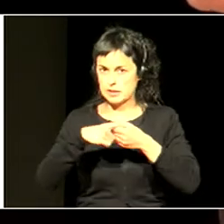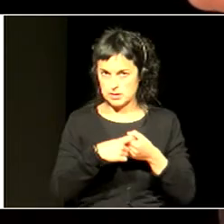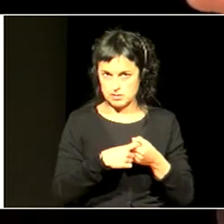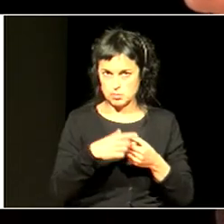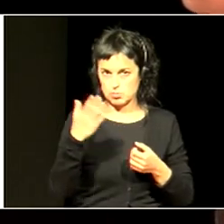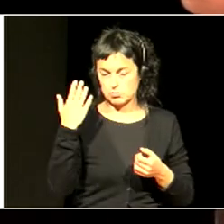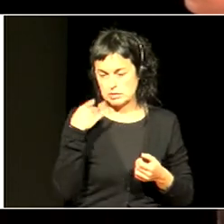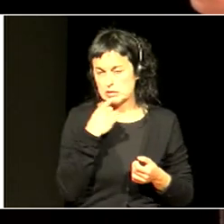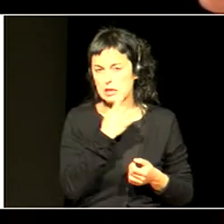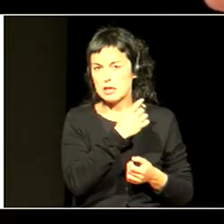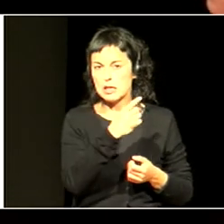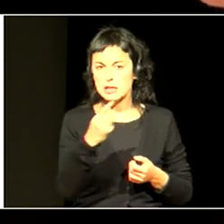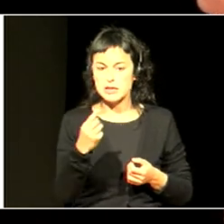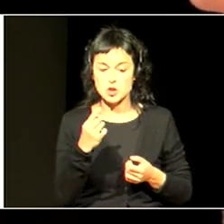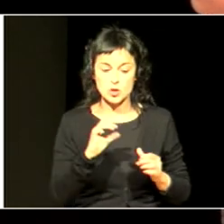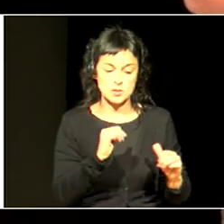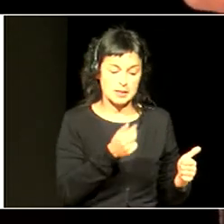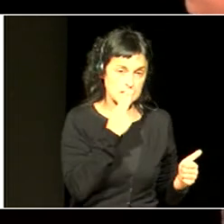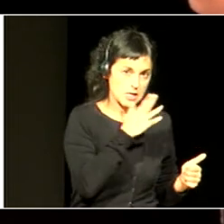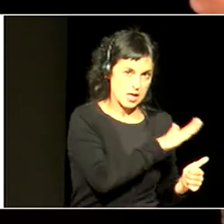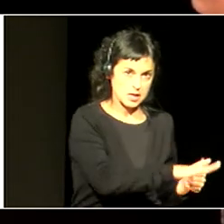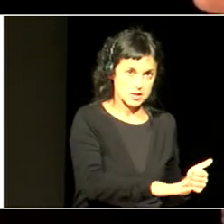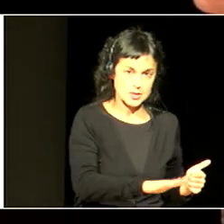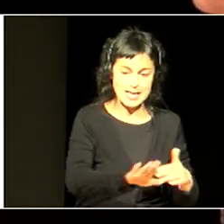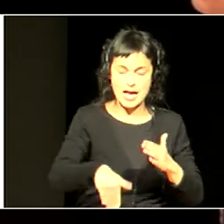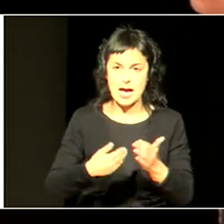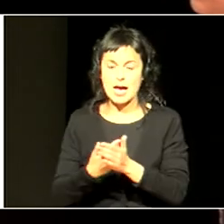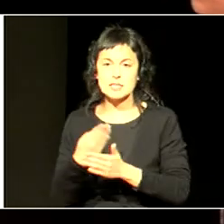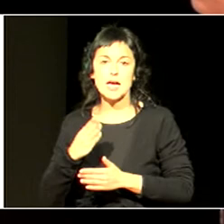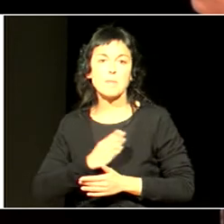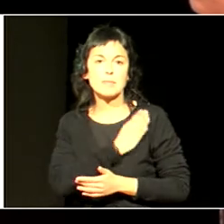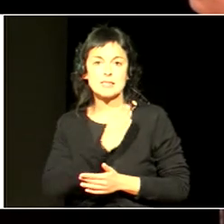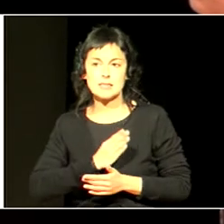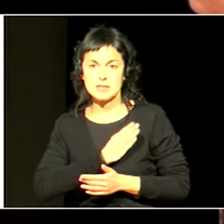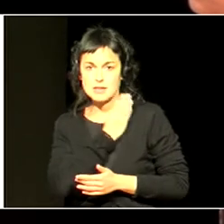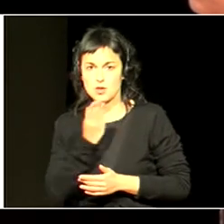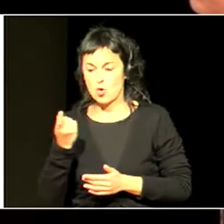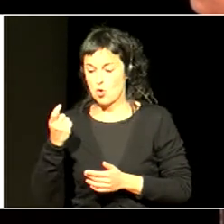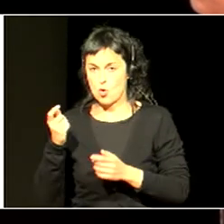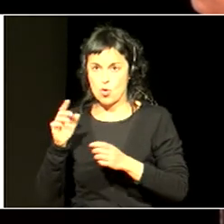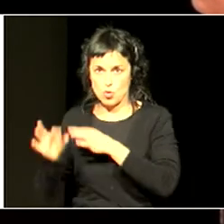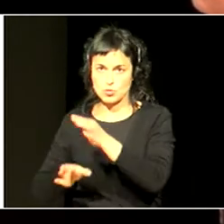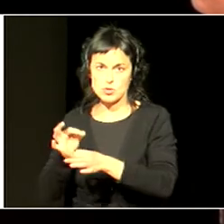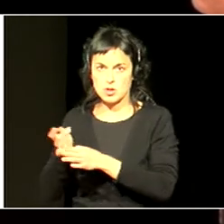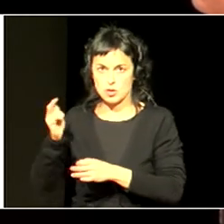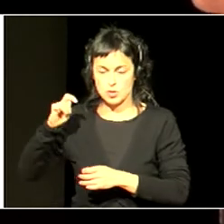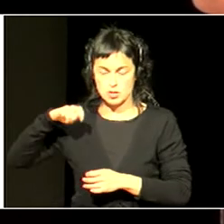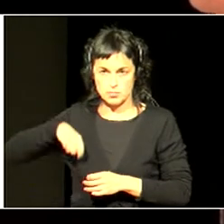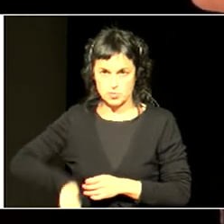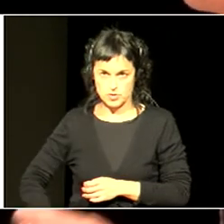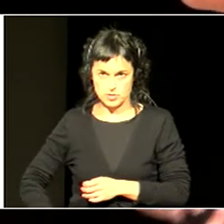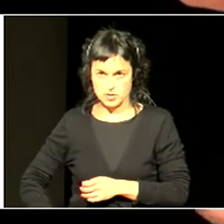bezala, aurrezkuntzatik batxilergora eta lanbide heziketako zikloarenak. Eta gainera